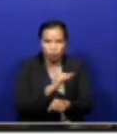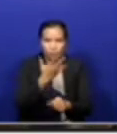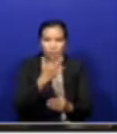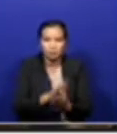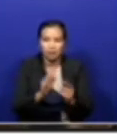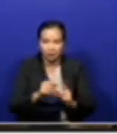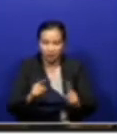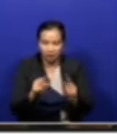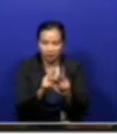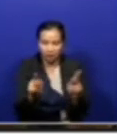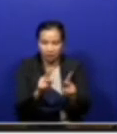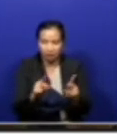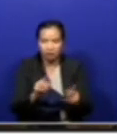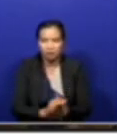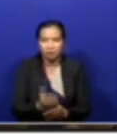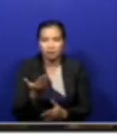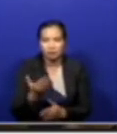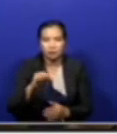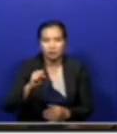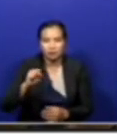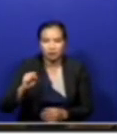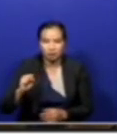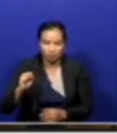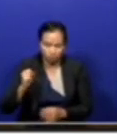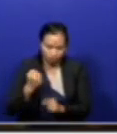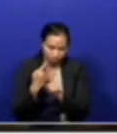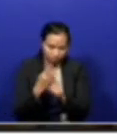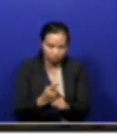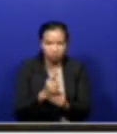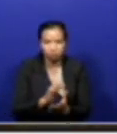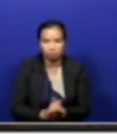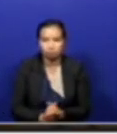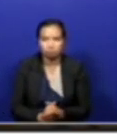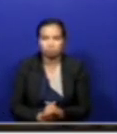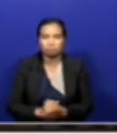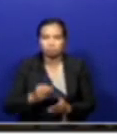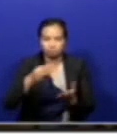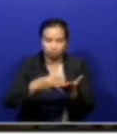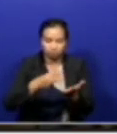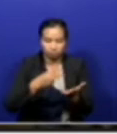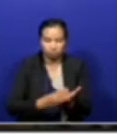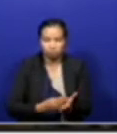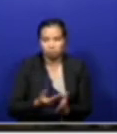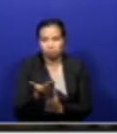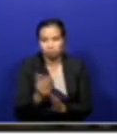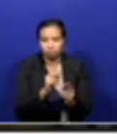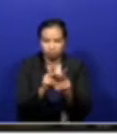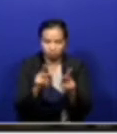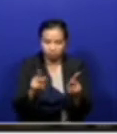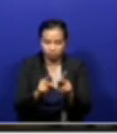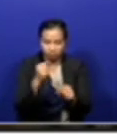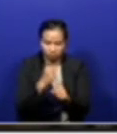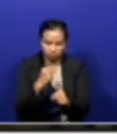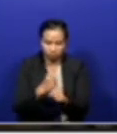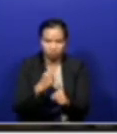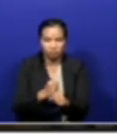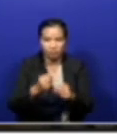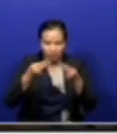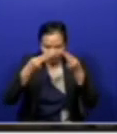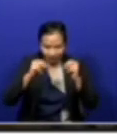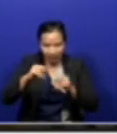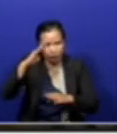แต่คณะกรรมการสามัญของท่านสามารถติดตามได้ตั้งเป็นวาระแห่งชาติของคณะกรรมการท่านครับท่านทำนายกไม่ทำ